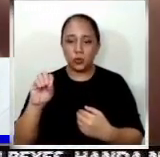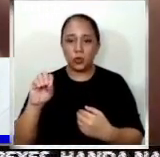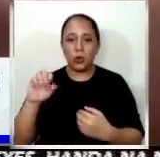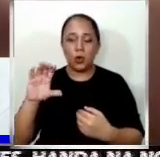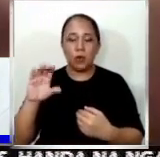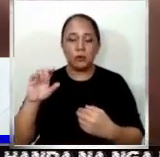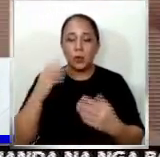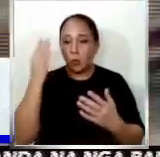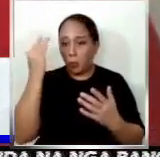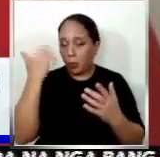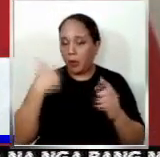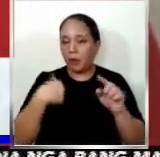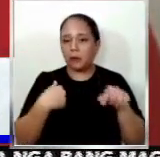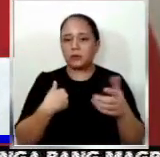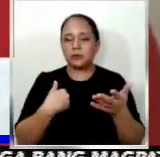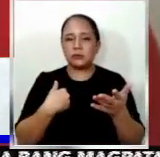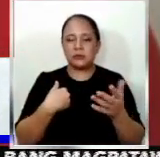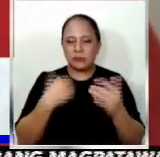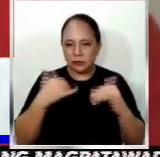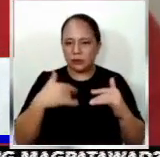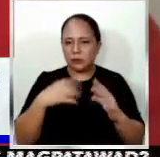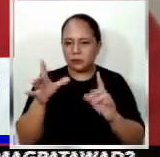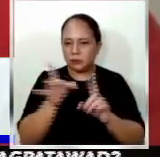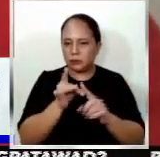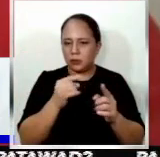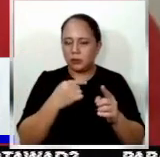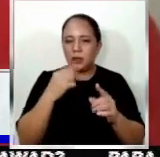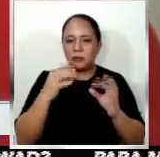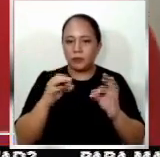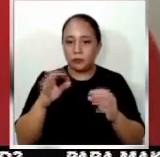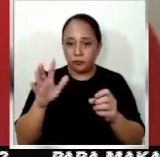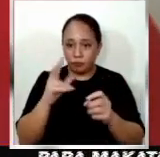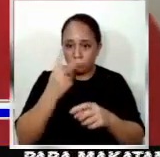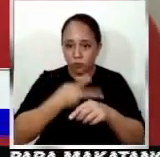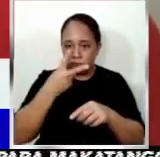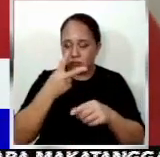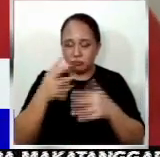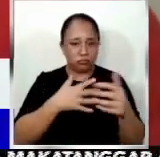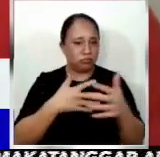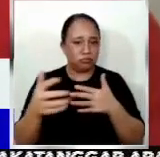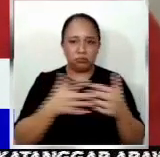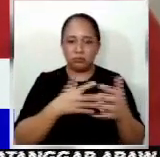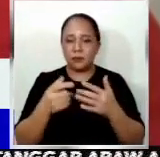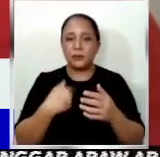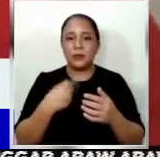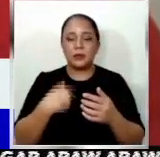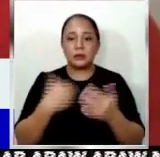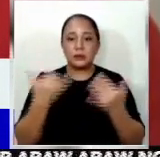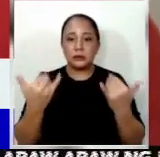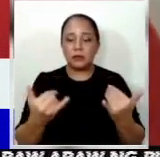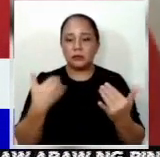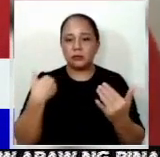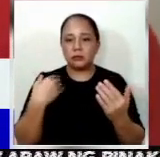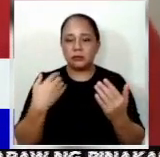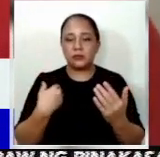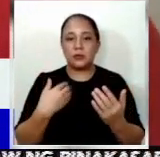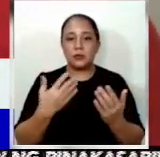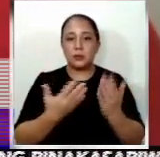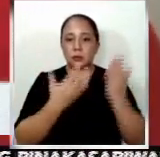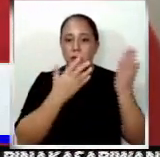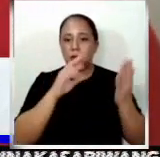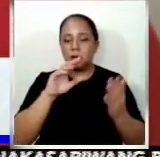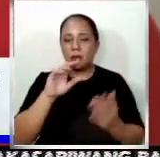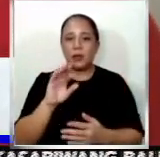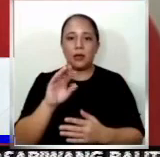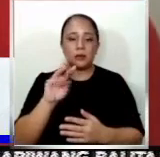fully vaccinated na. Rekomendasyon pa lang yan ng advisory group. Sa ngayon, hindi pa inirekomenda ng WHO ang booster dose